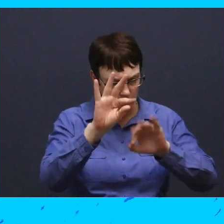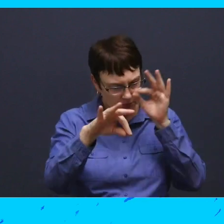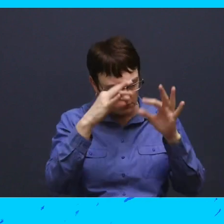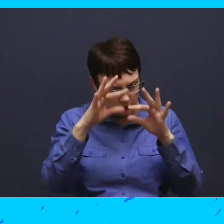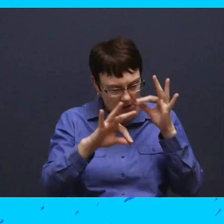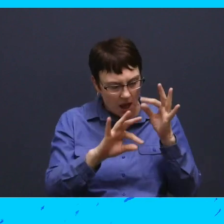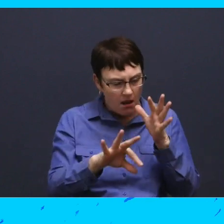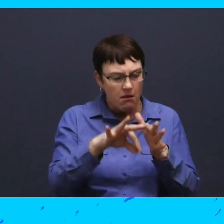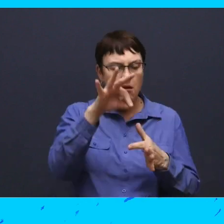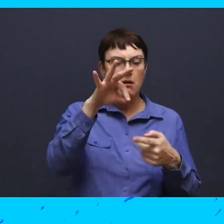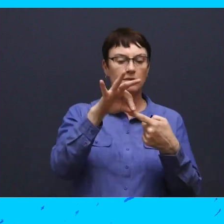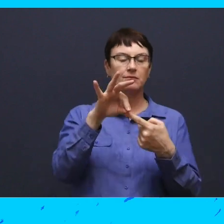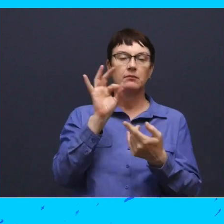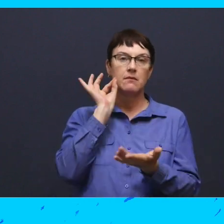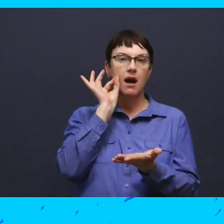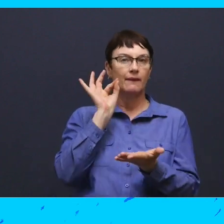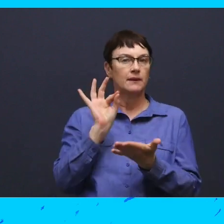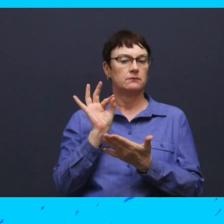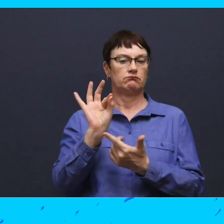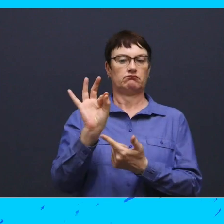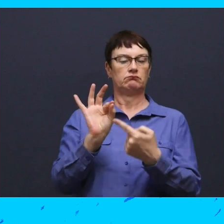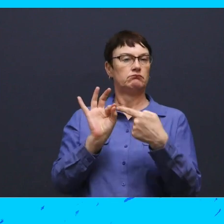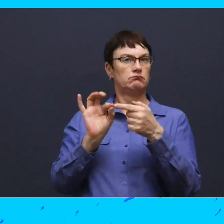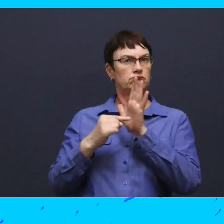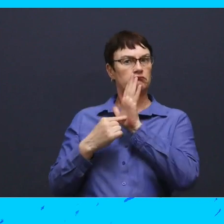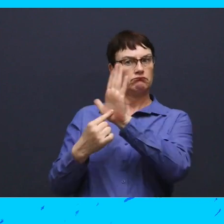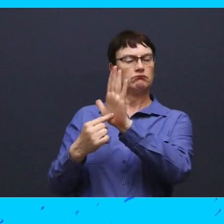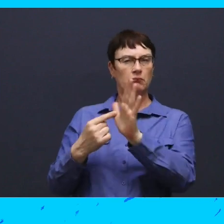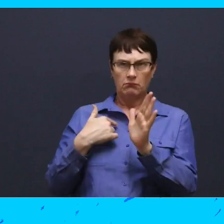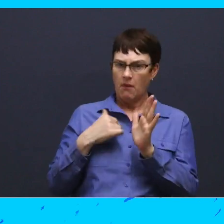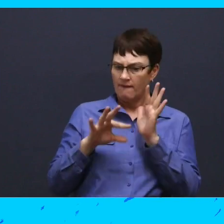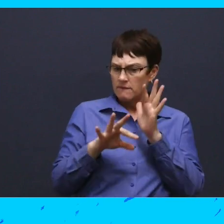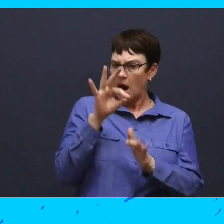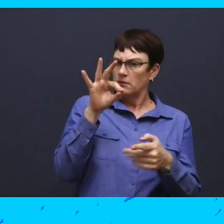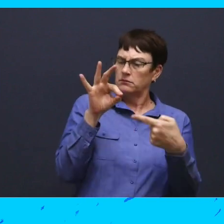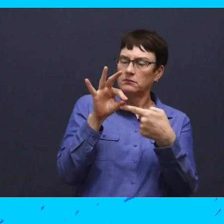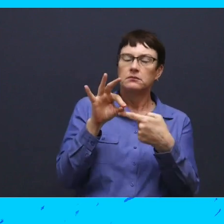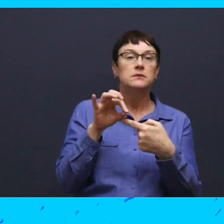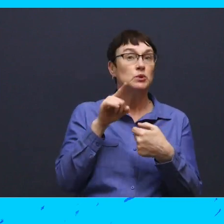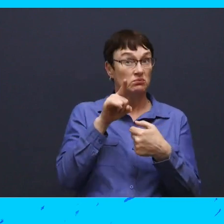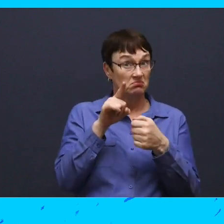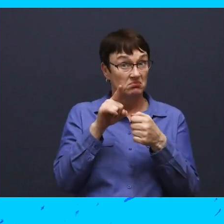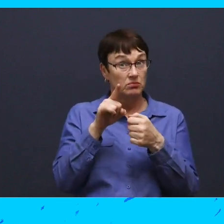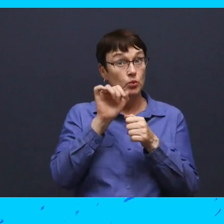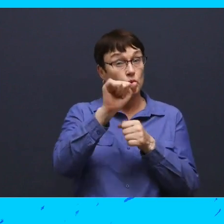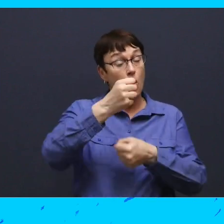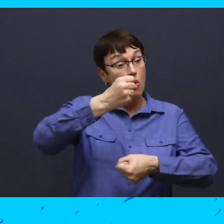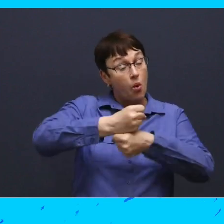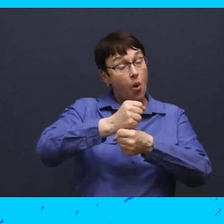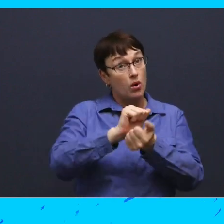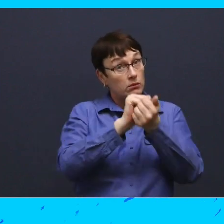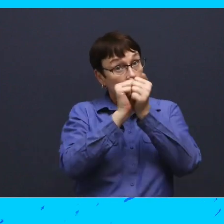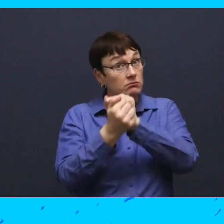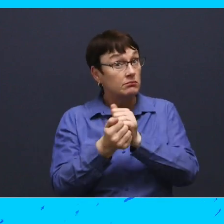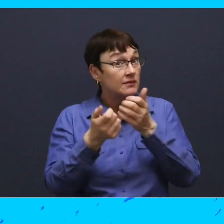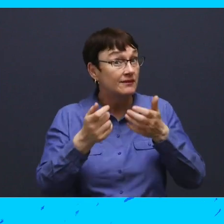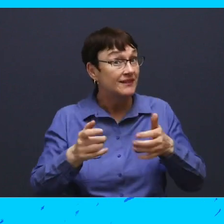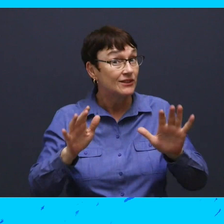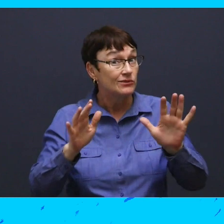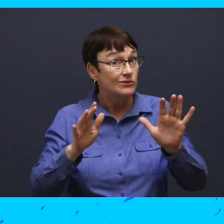Elle va nous parler quelques minutes et je voudrais savoir comment tu as utilisé